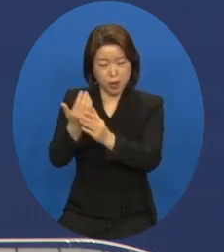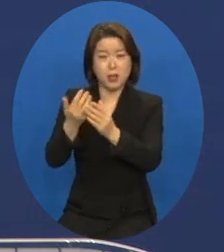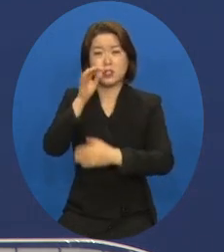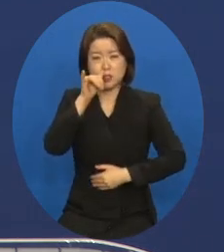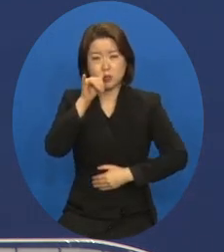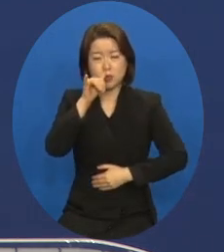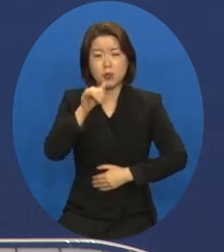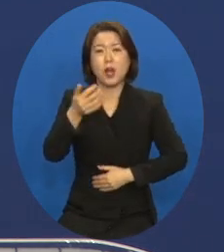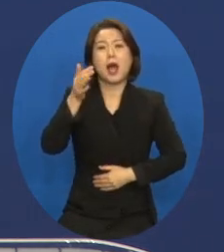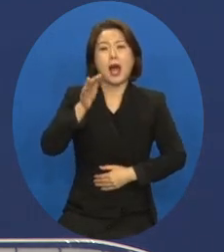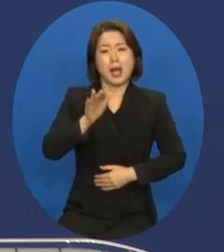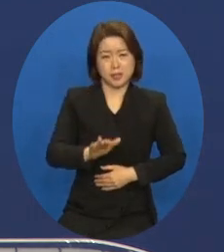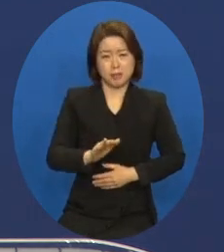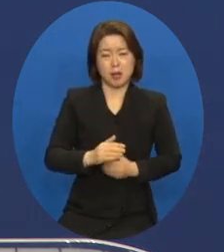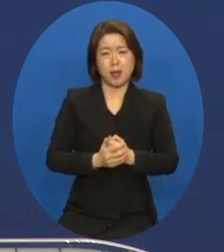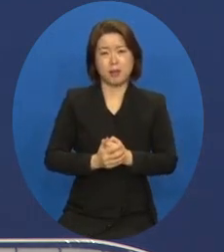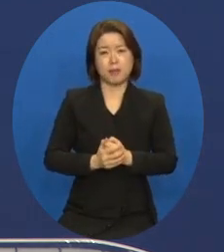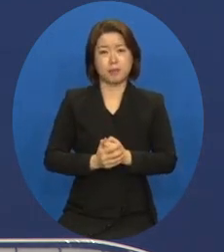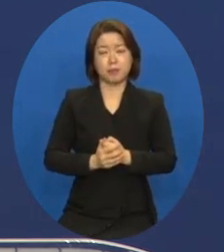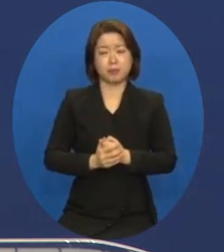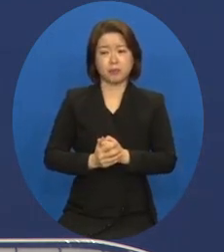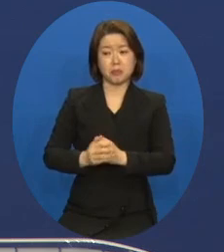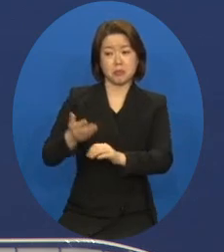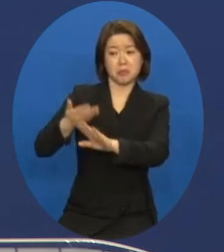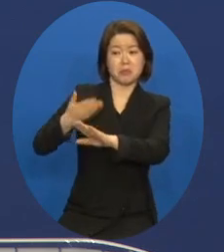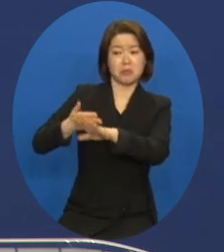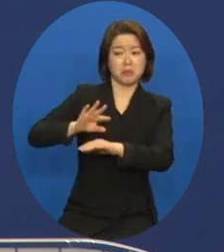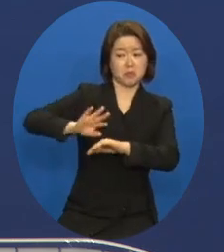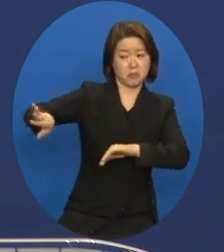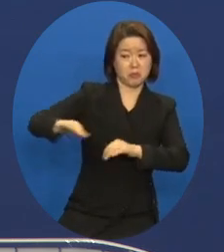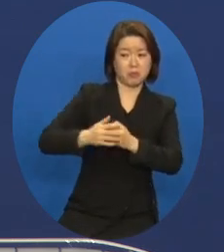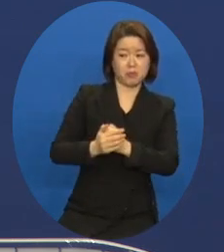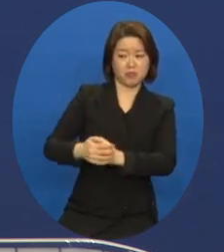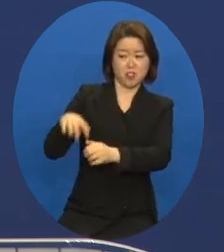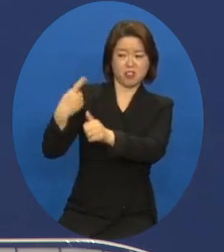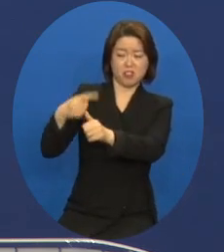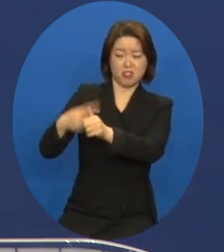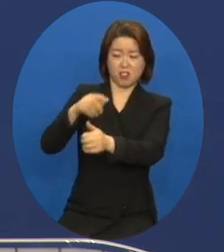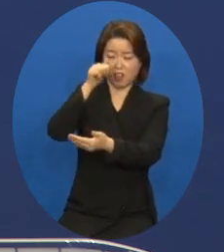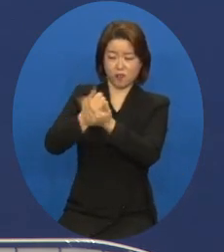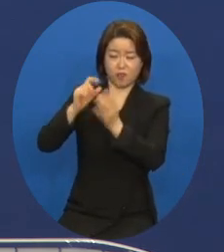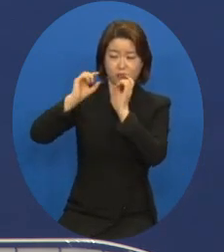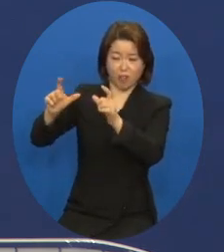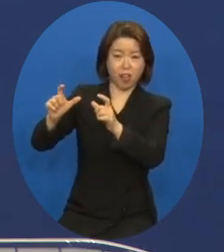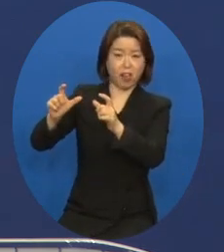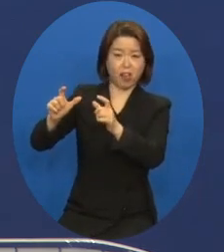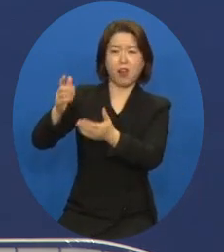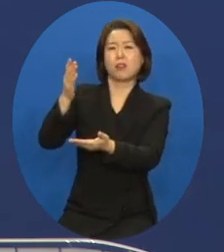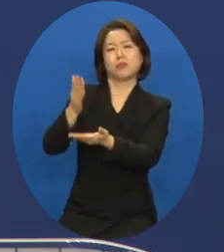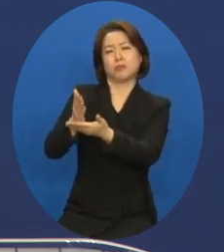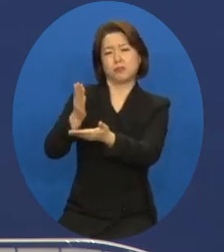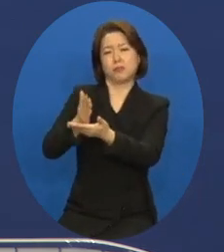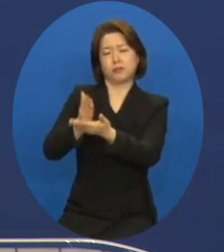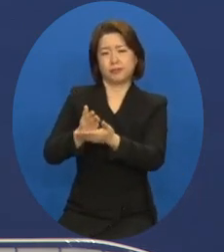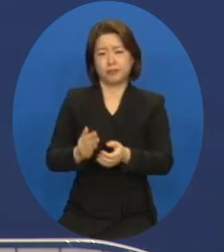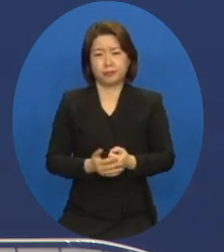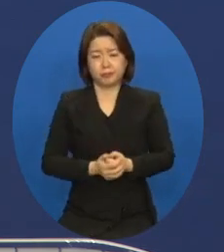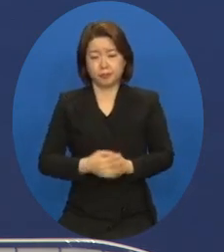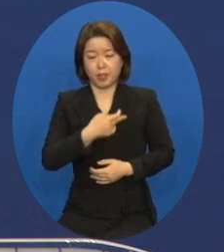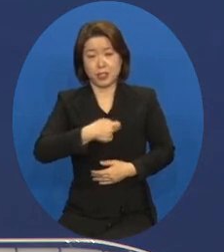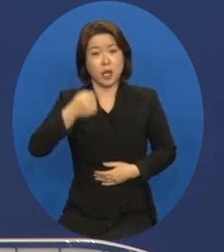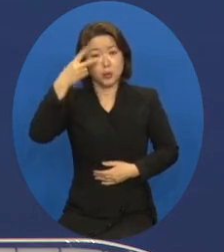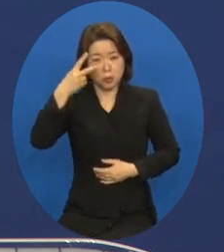그렇지만 마치 남을 보듯이 비난하고 정주 하면 안됩니다 사도